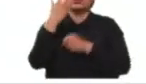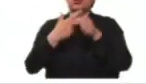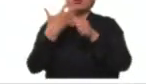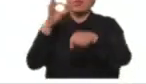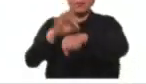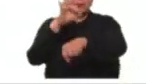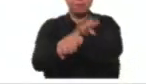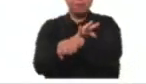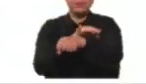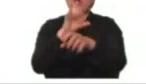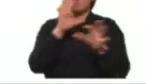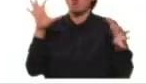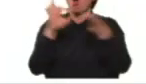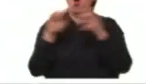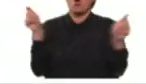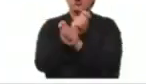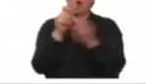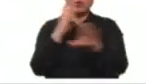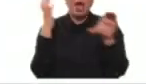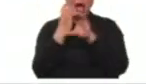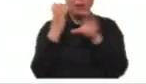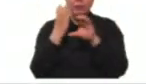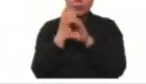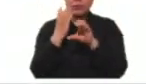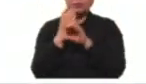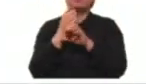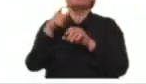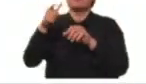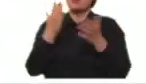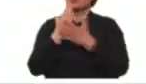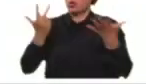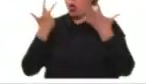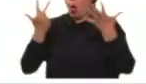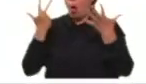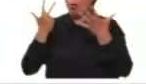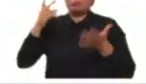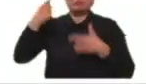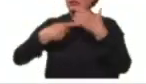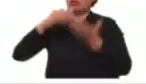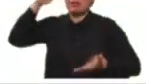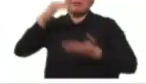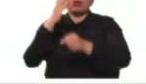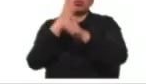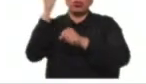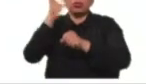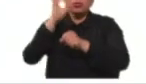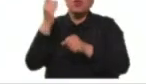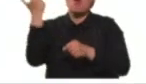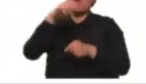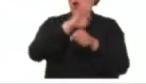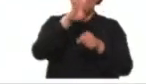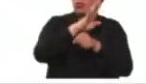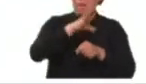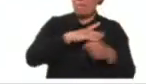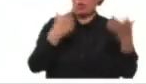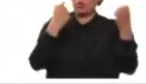480 435 km linii komunikacji autobusowej i na przestrzeni 8 lat liczba ta zmalała o 40%. W 2014 do porównania